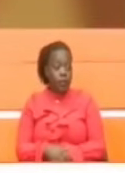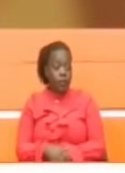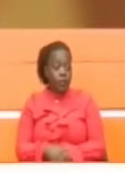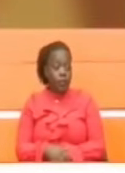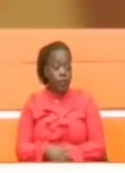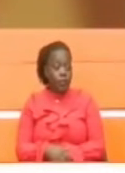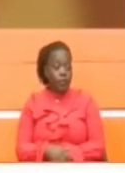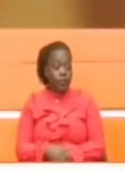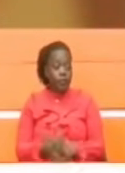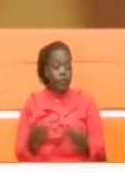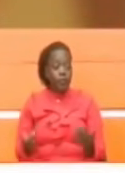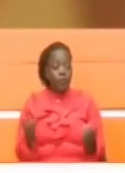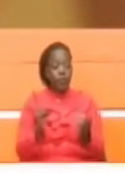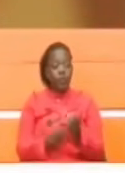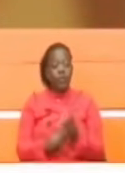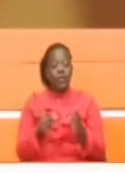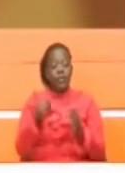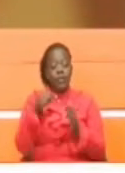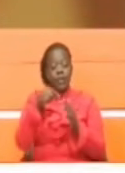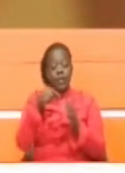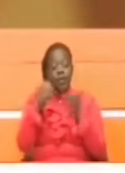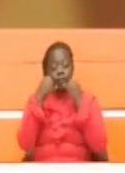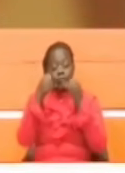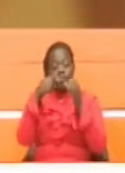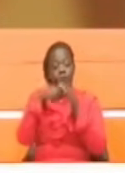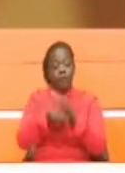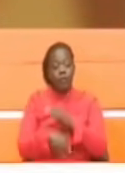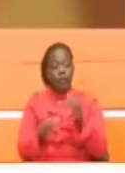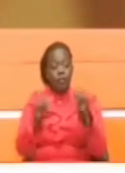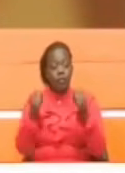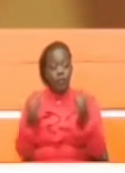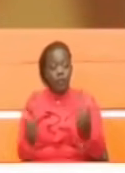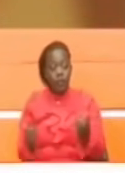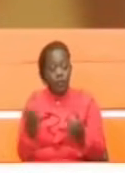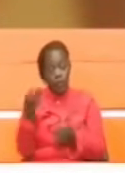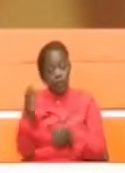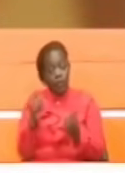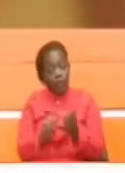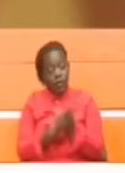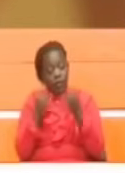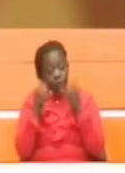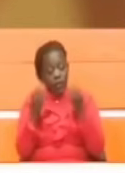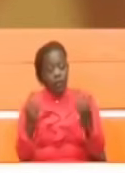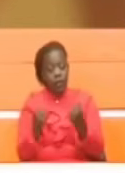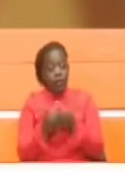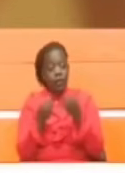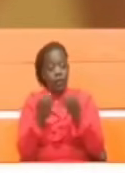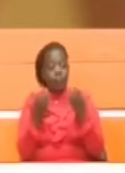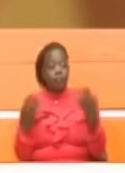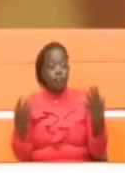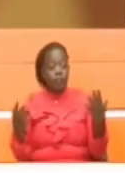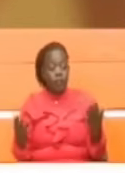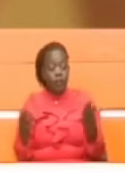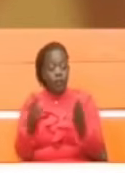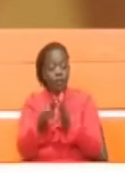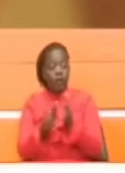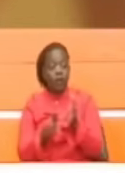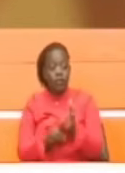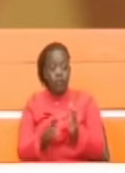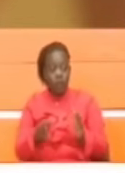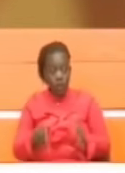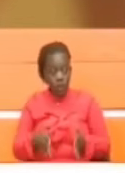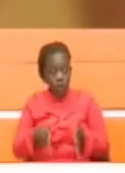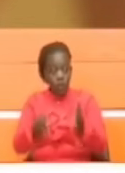tunjire details zabo unazitunge neza kuba nimba manyisa accident nyingi tukira kuregistering